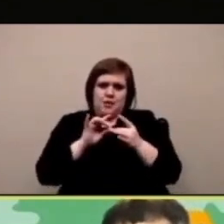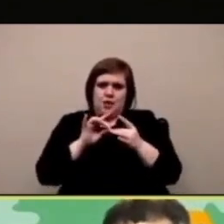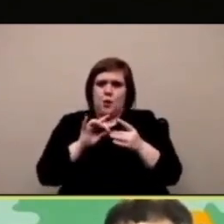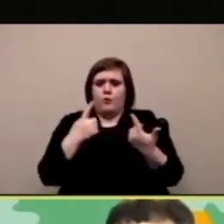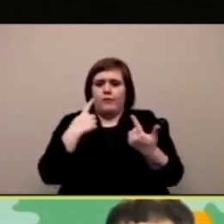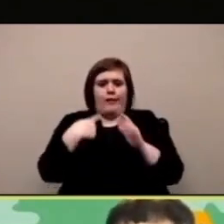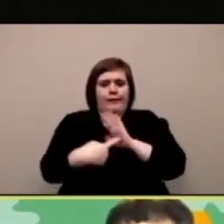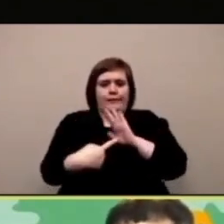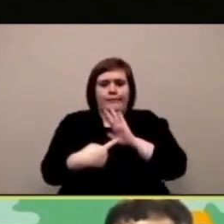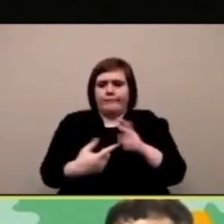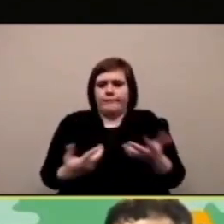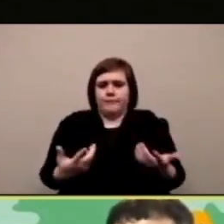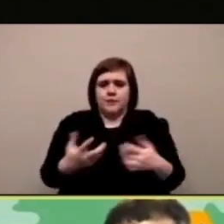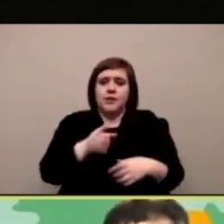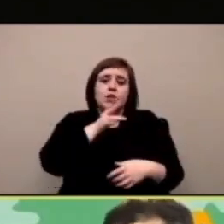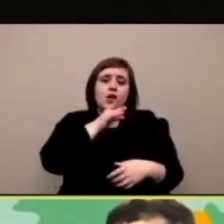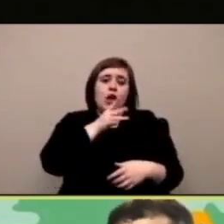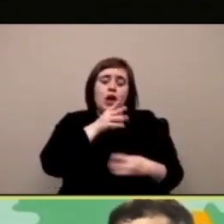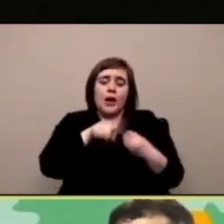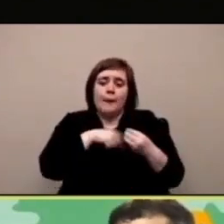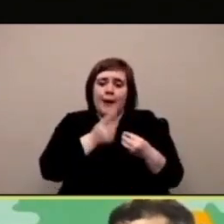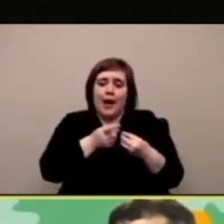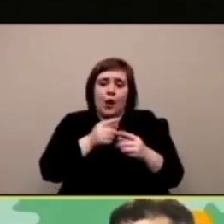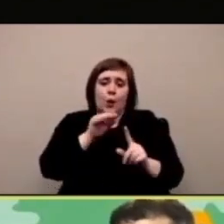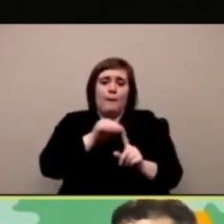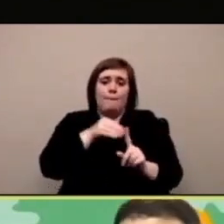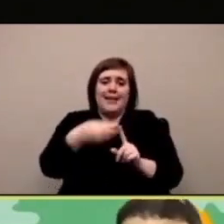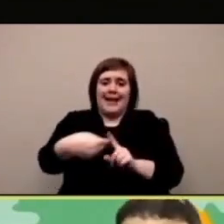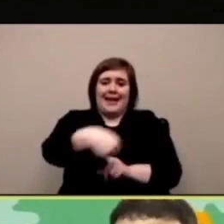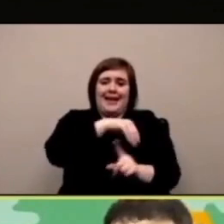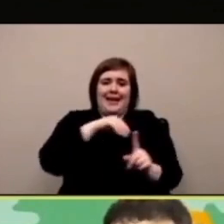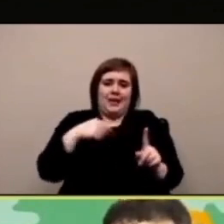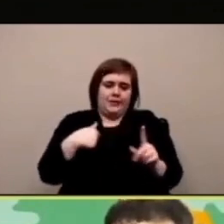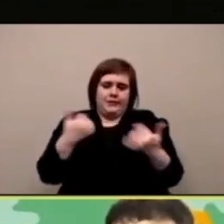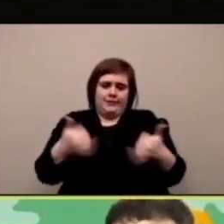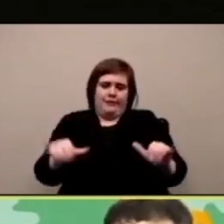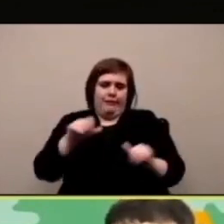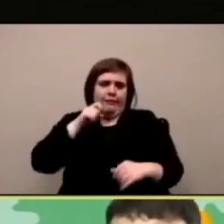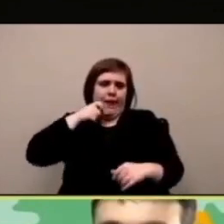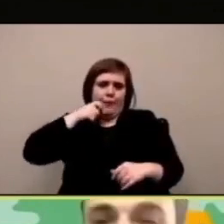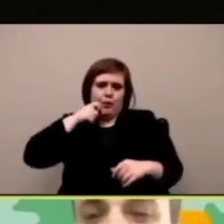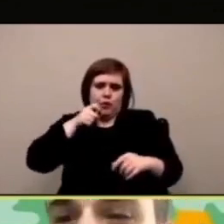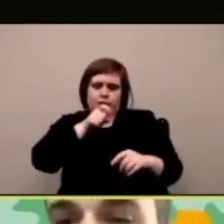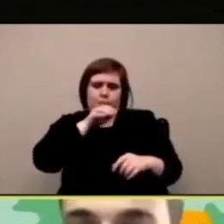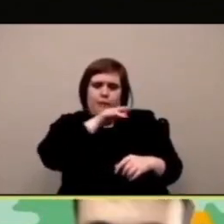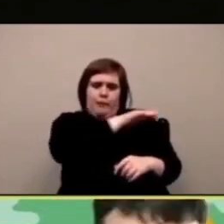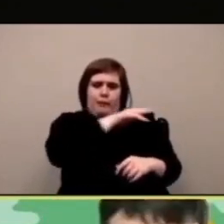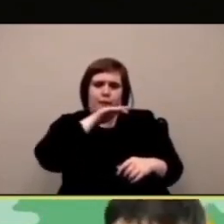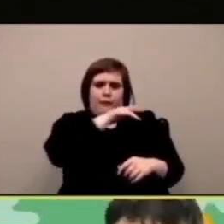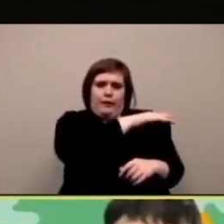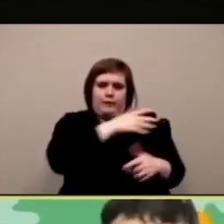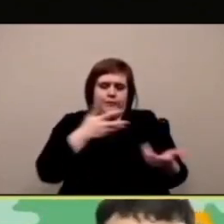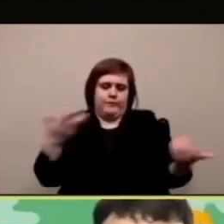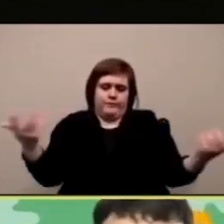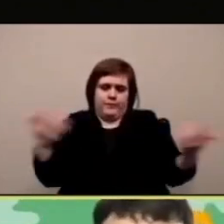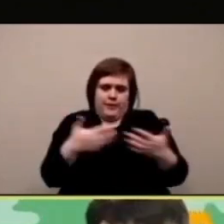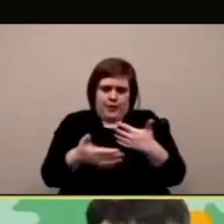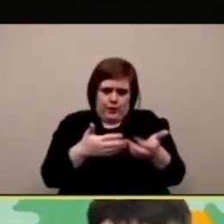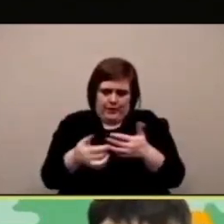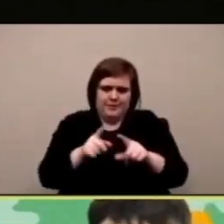あの口から出てくるんですよね私と話しているところ内容とは全く関係ないんですけれども高い